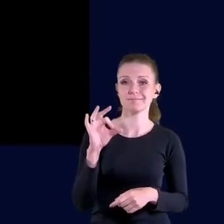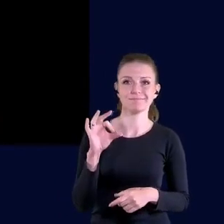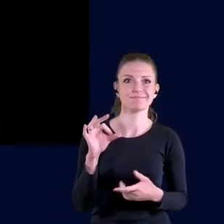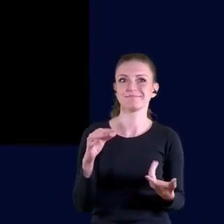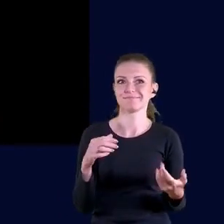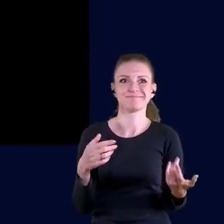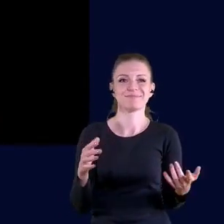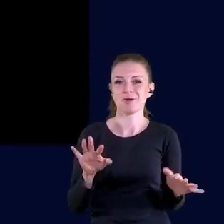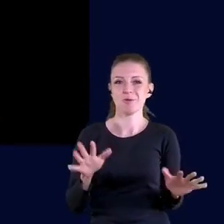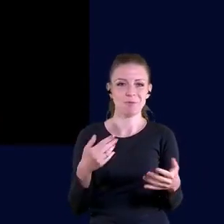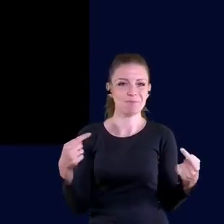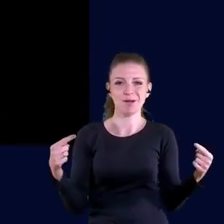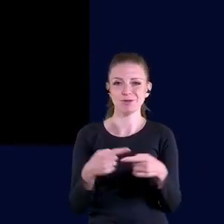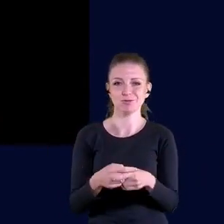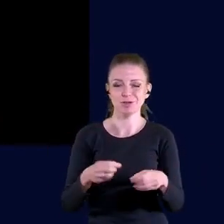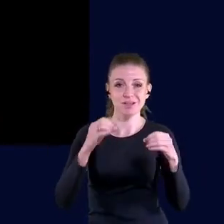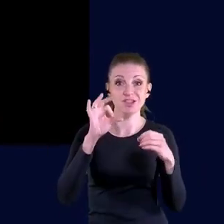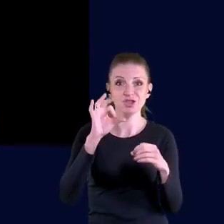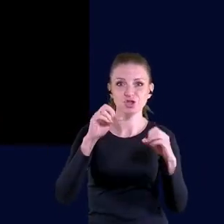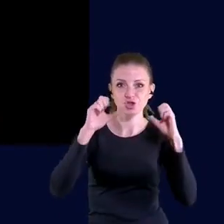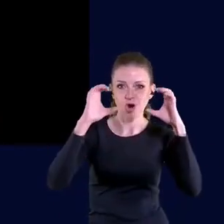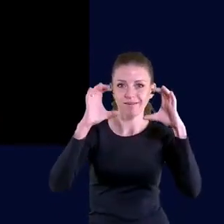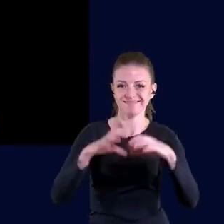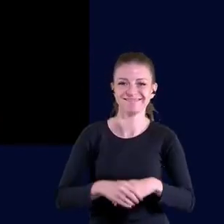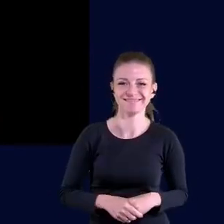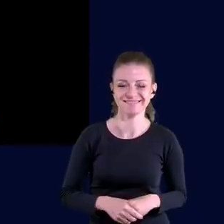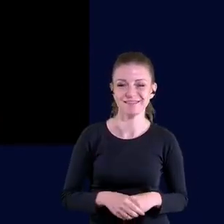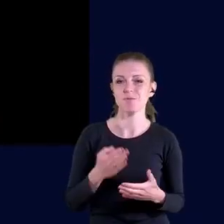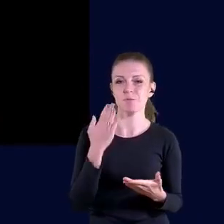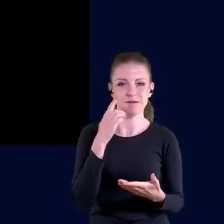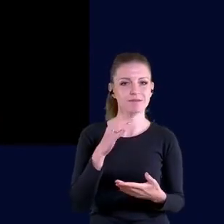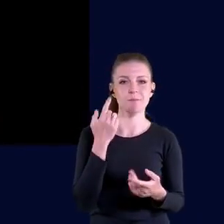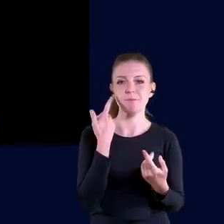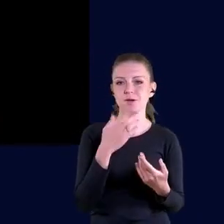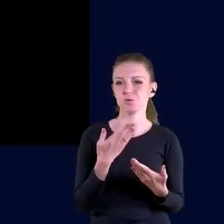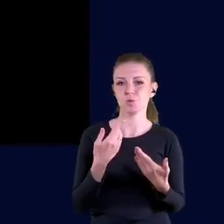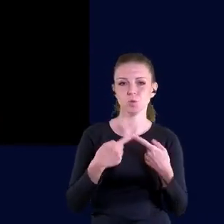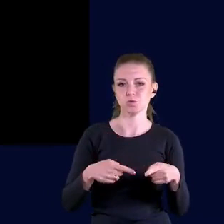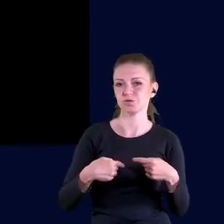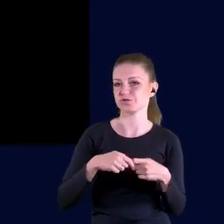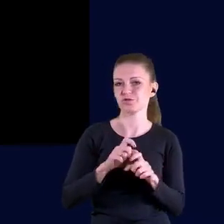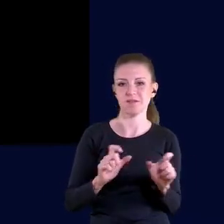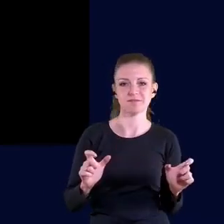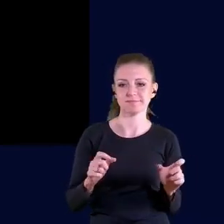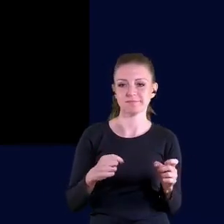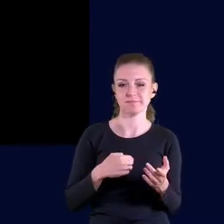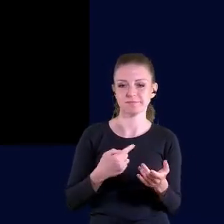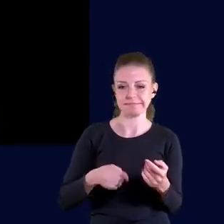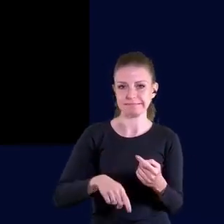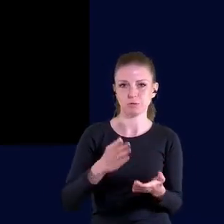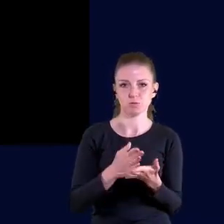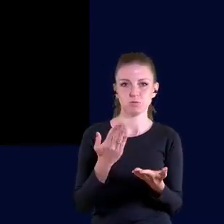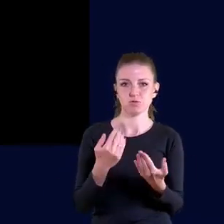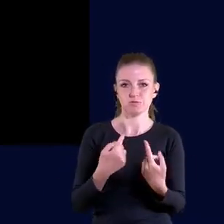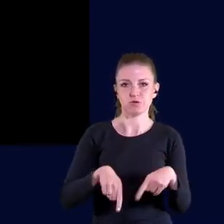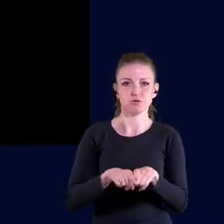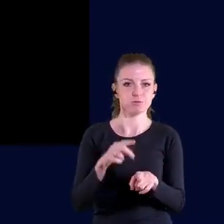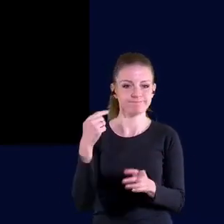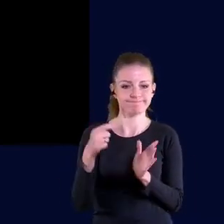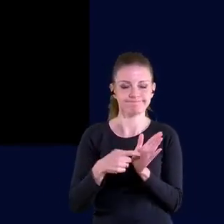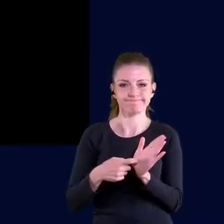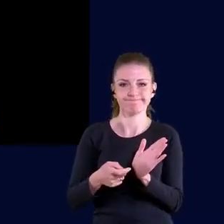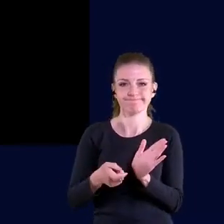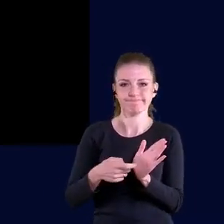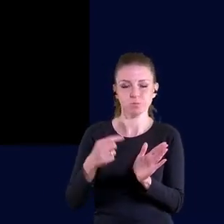bo jest tak krótki czas na wdrożenie się w te w te wymogi Bardzo dziękuję